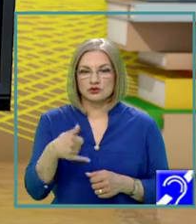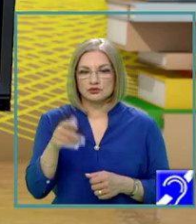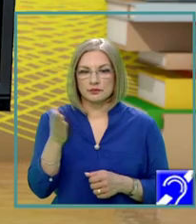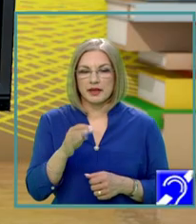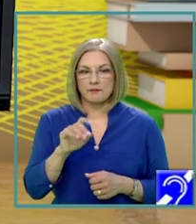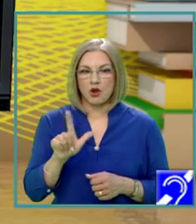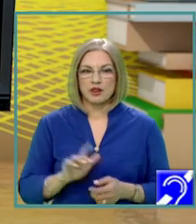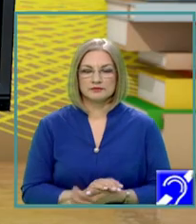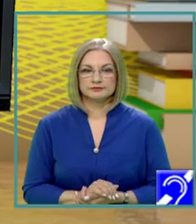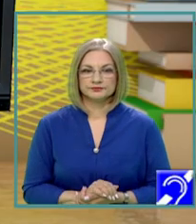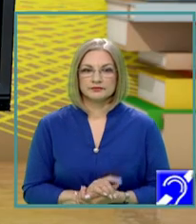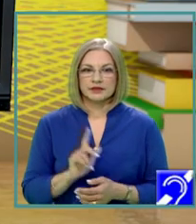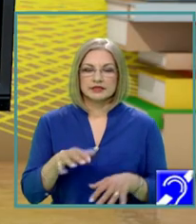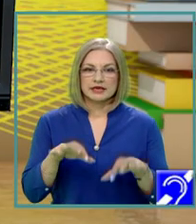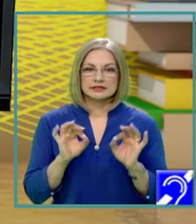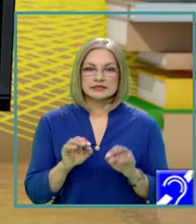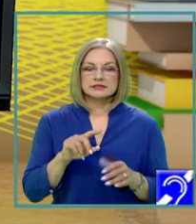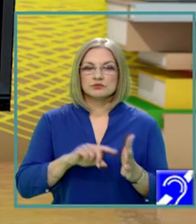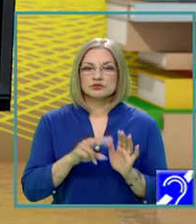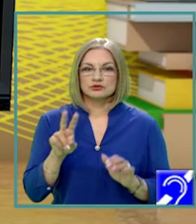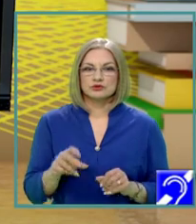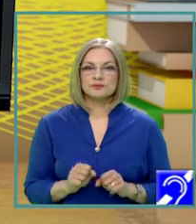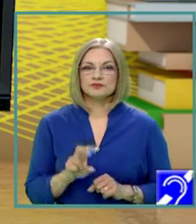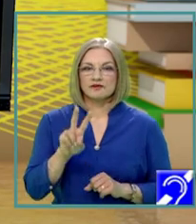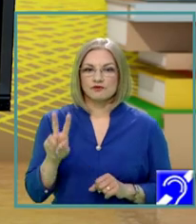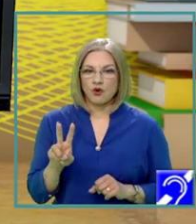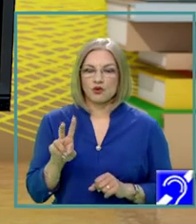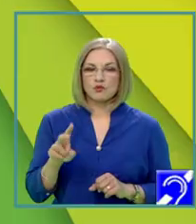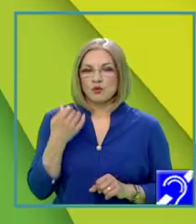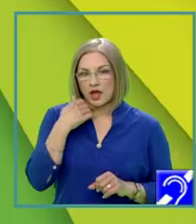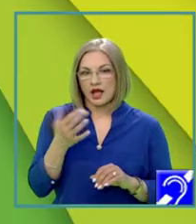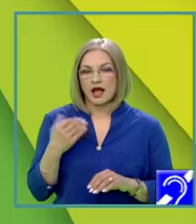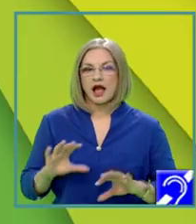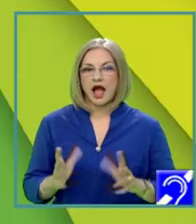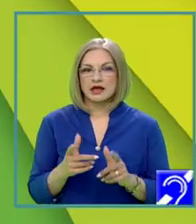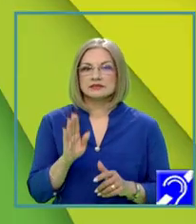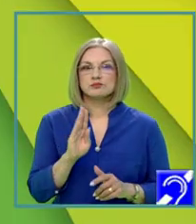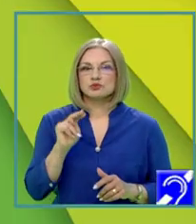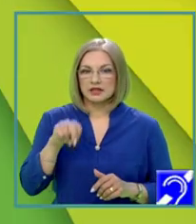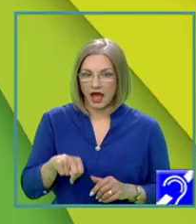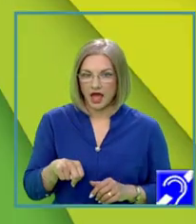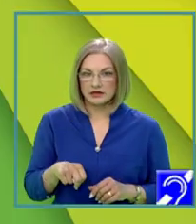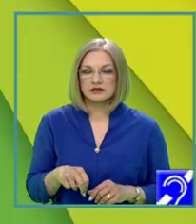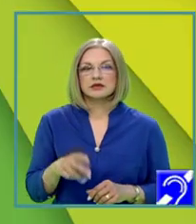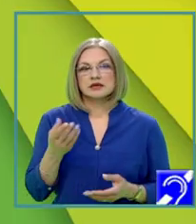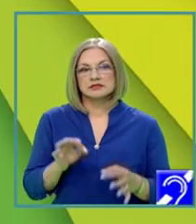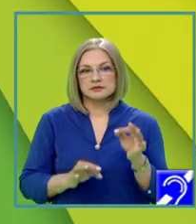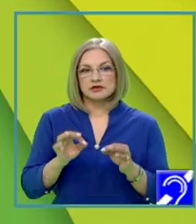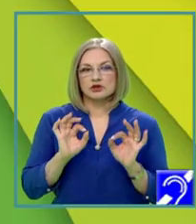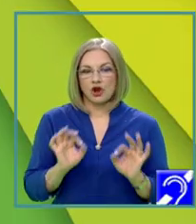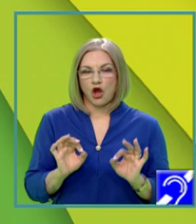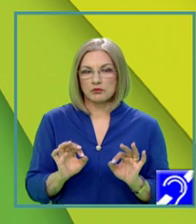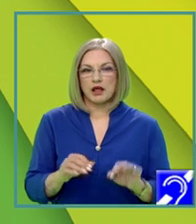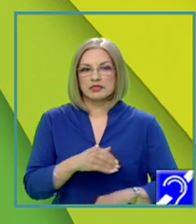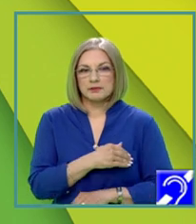mall Determinați la punctul 2 volumul de normal buton care să arse măsurat în condiții normale de temperatură și presiune adică la 0 grade